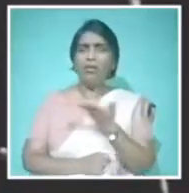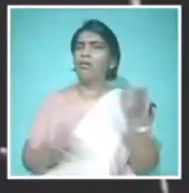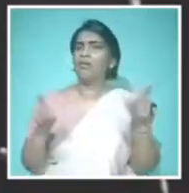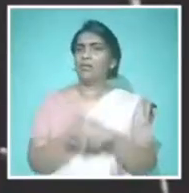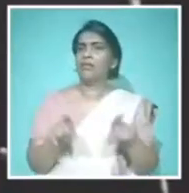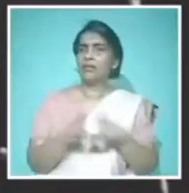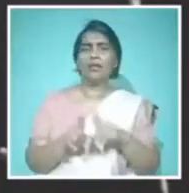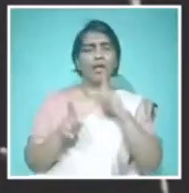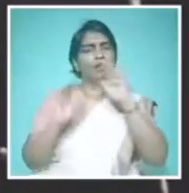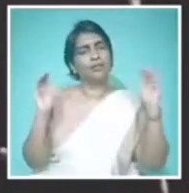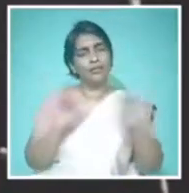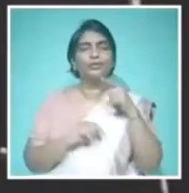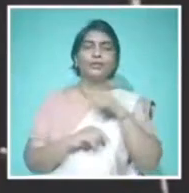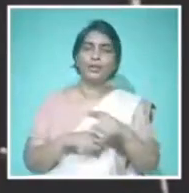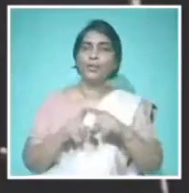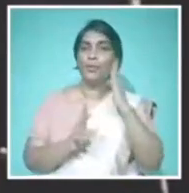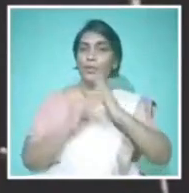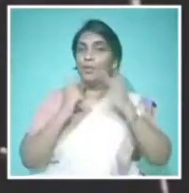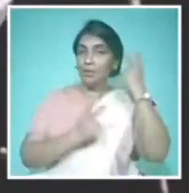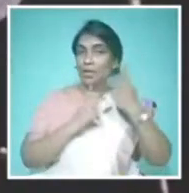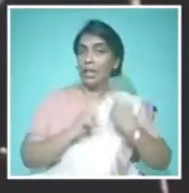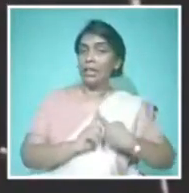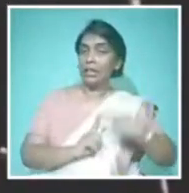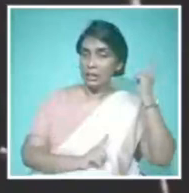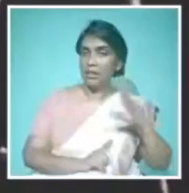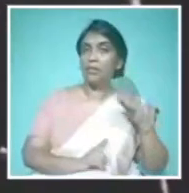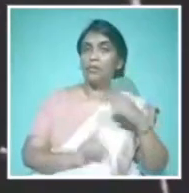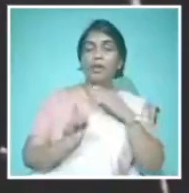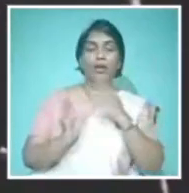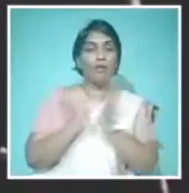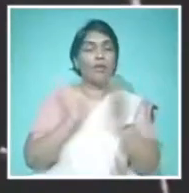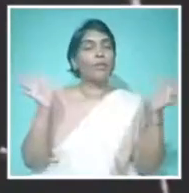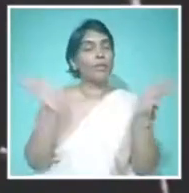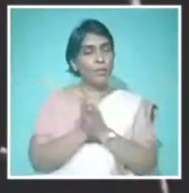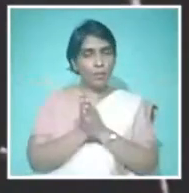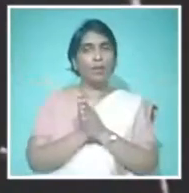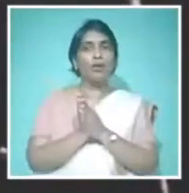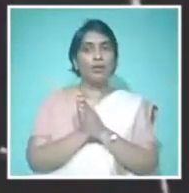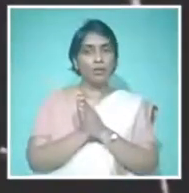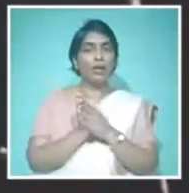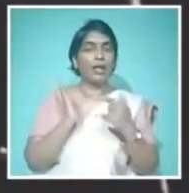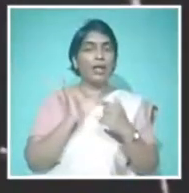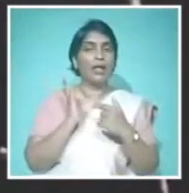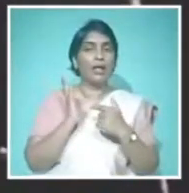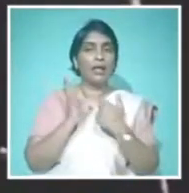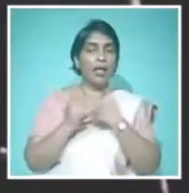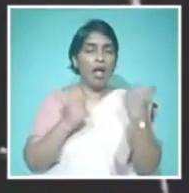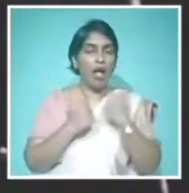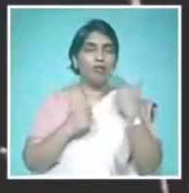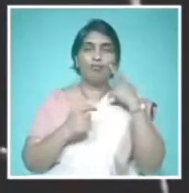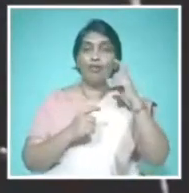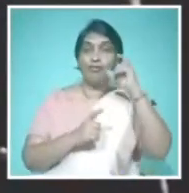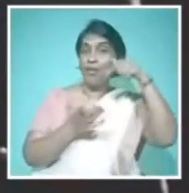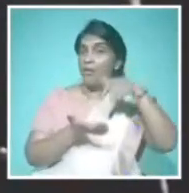නිසා අවමතරමින් මේ සංචාරක ශේෂ්ඨ දියුණු කරනවා නම් වනජීවීගතක එකතු වෙලා මේ ටැක්සි ටිකක් අලුතෙන් හදලා